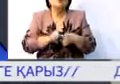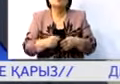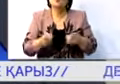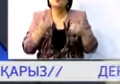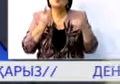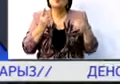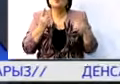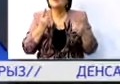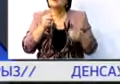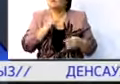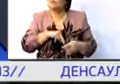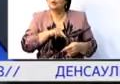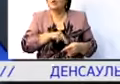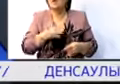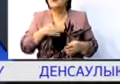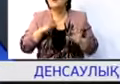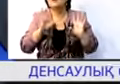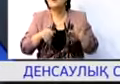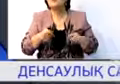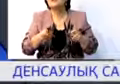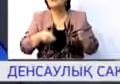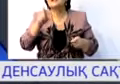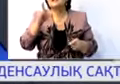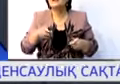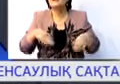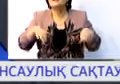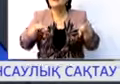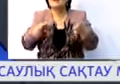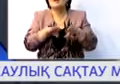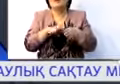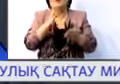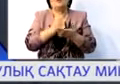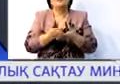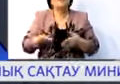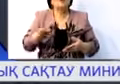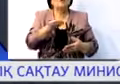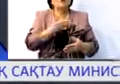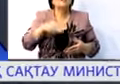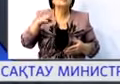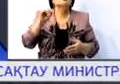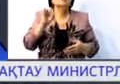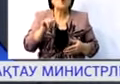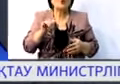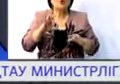үлкен дүние. Біздің президентіміздің дәл осы біздің